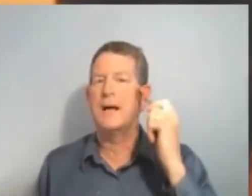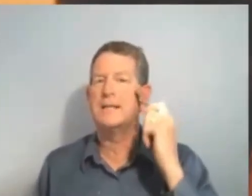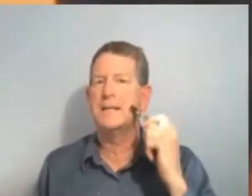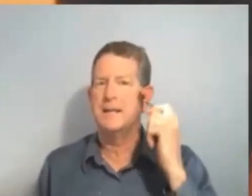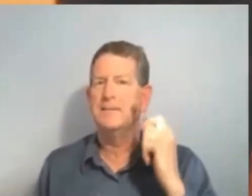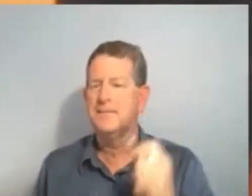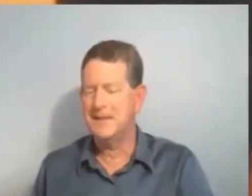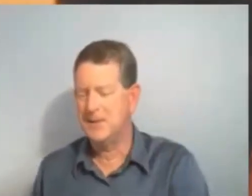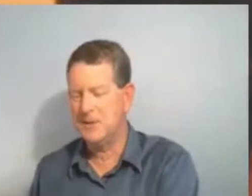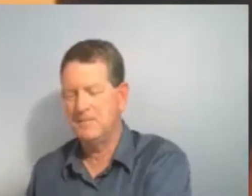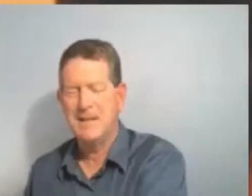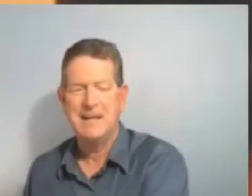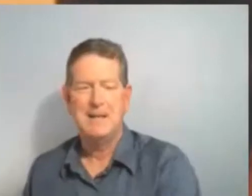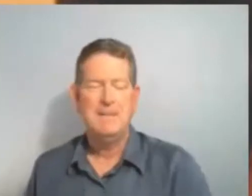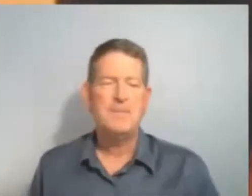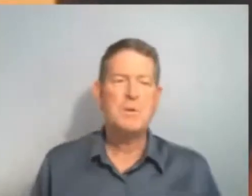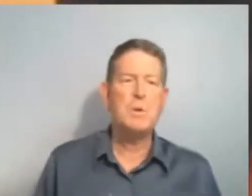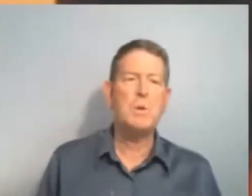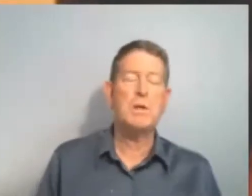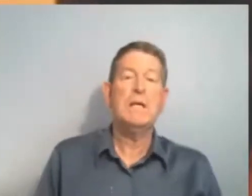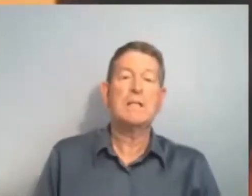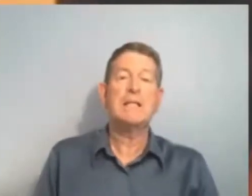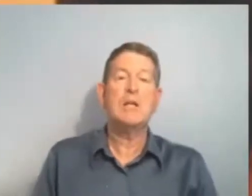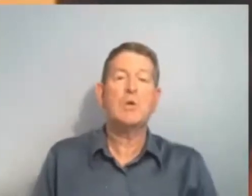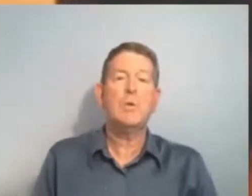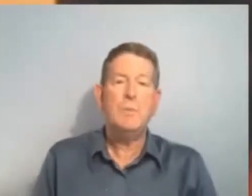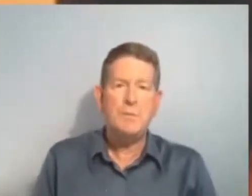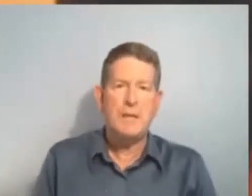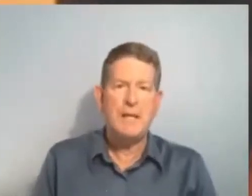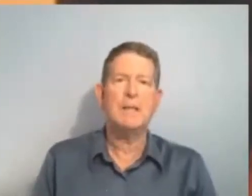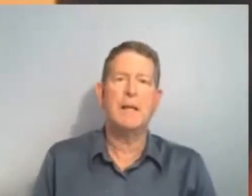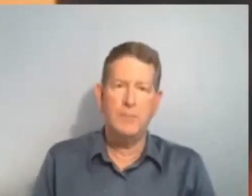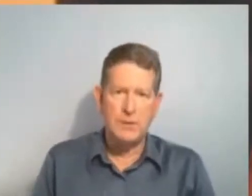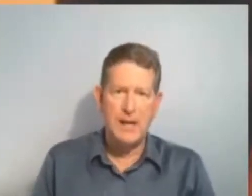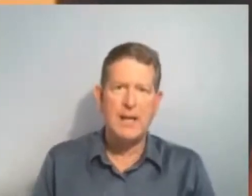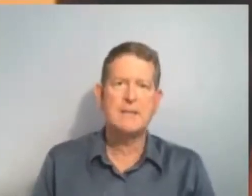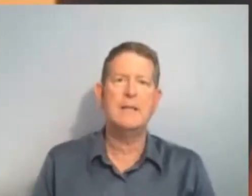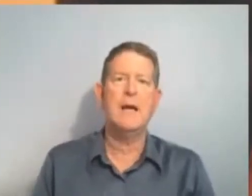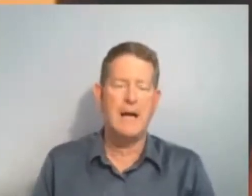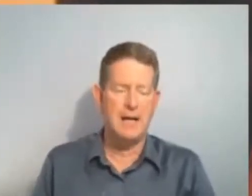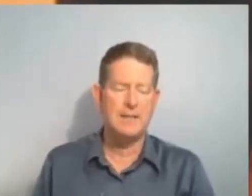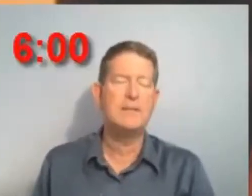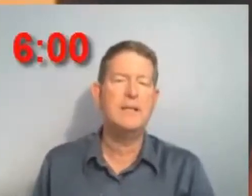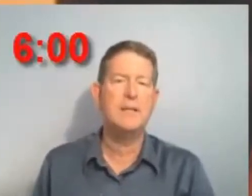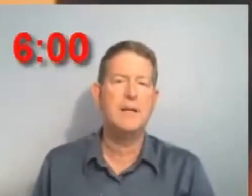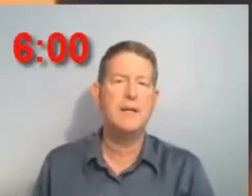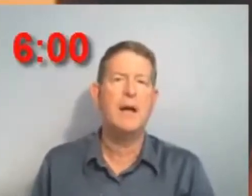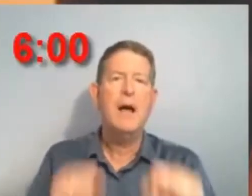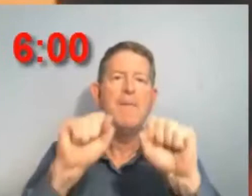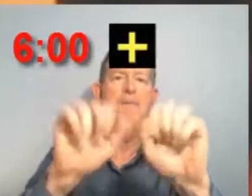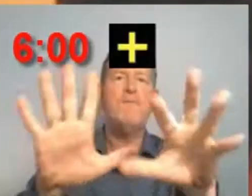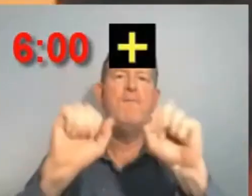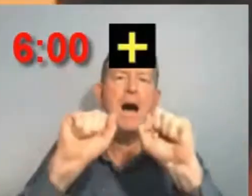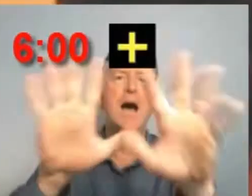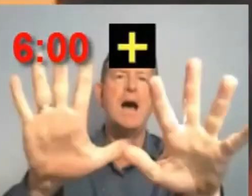me raser. D'accord? Donc, ça, c'est je me mets de la mousse à raser à